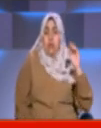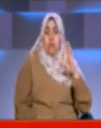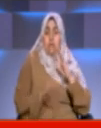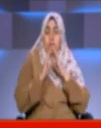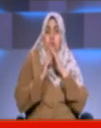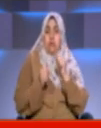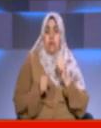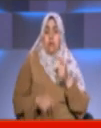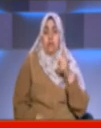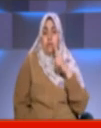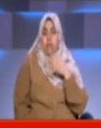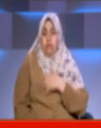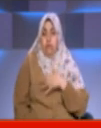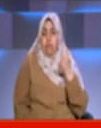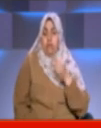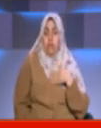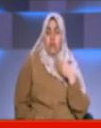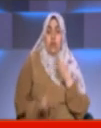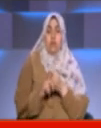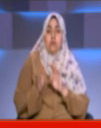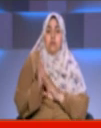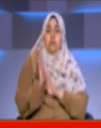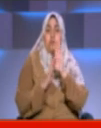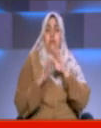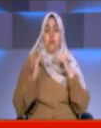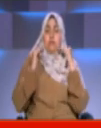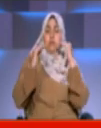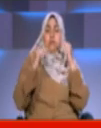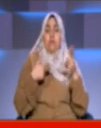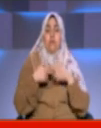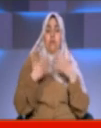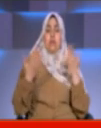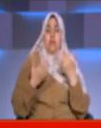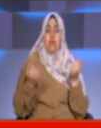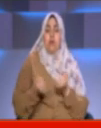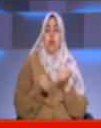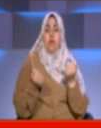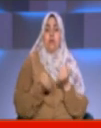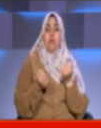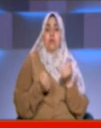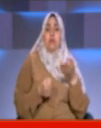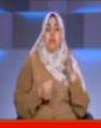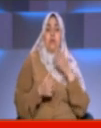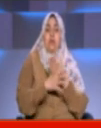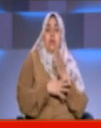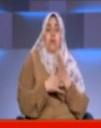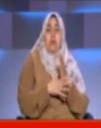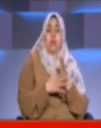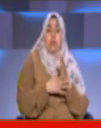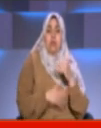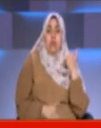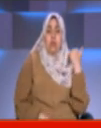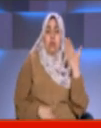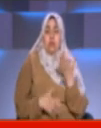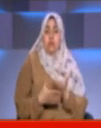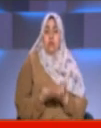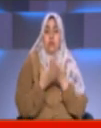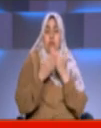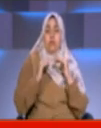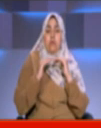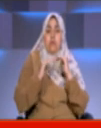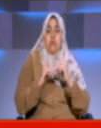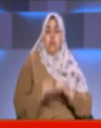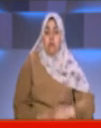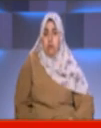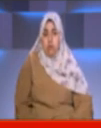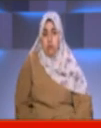وإيمانهم ورغبتهم في تحقيق الاستقرار ورفض أي محاولات لجهات خارجية لزعزعة هذا الاستقرار.